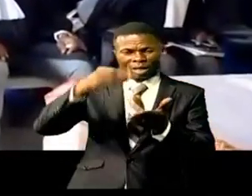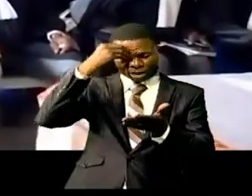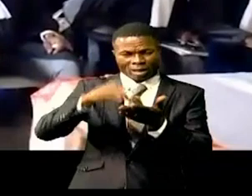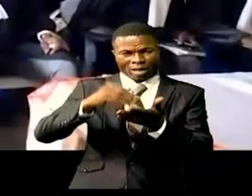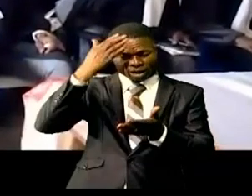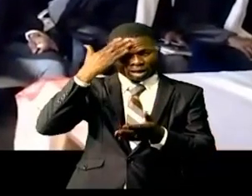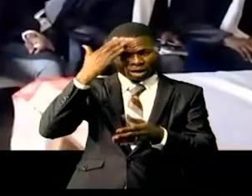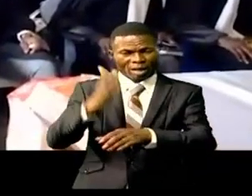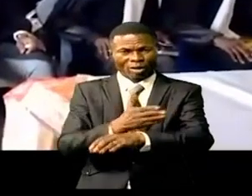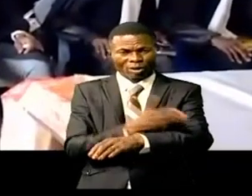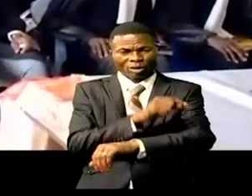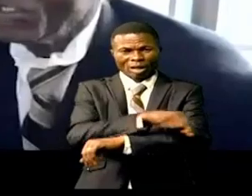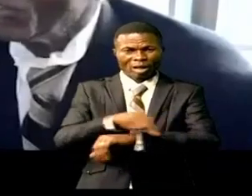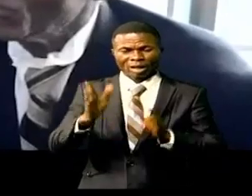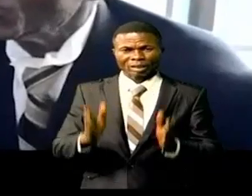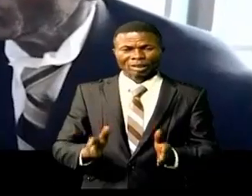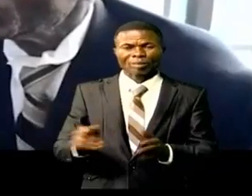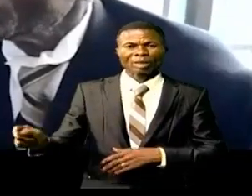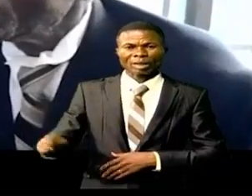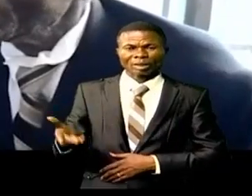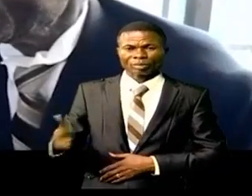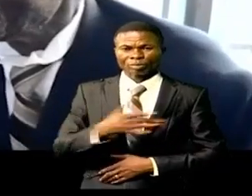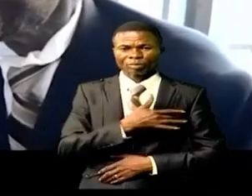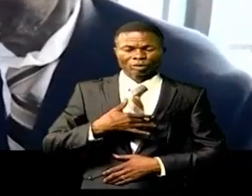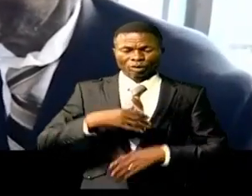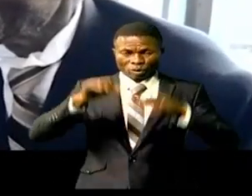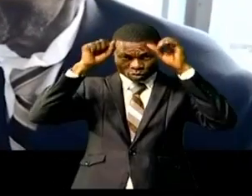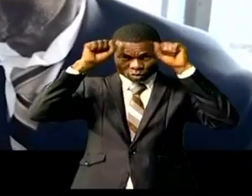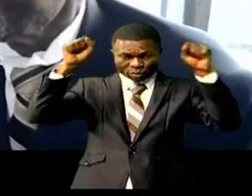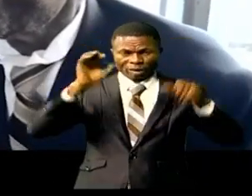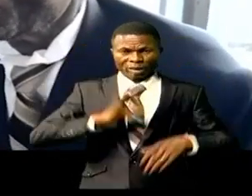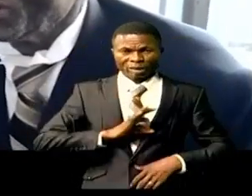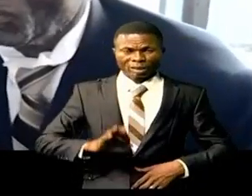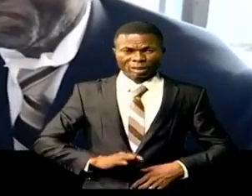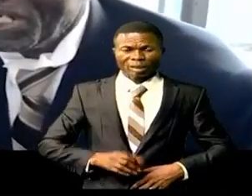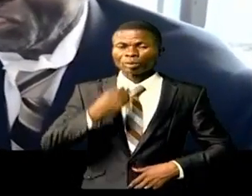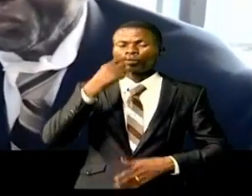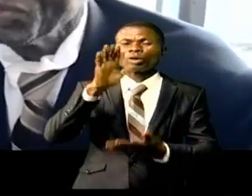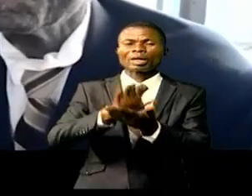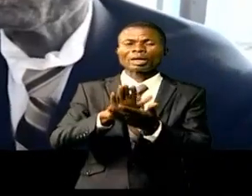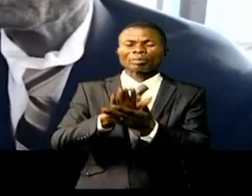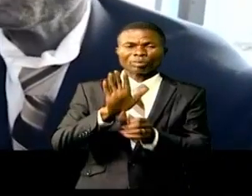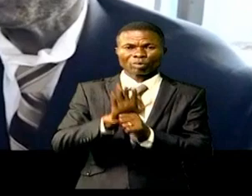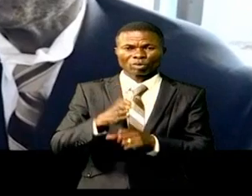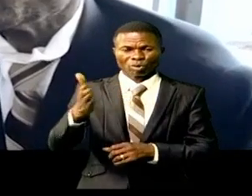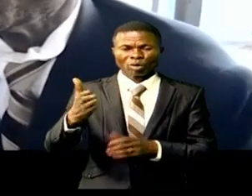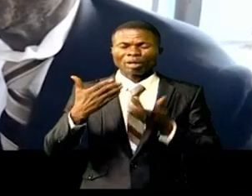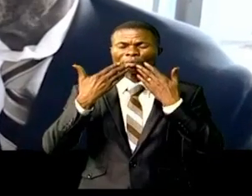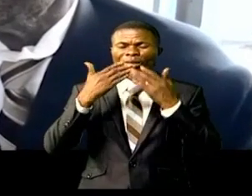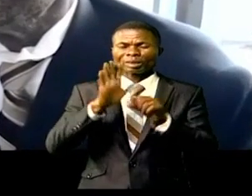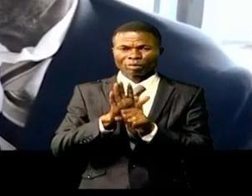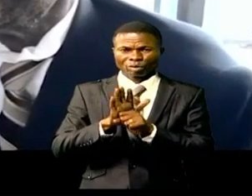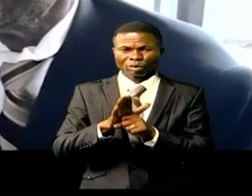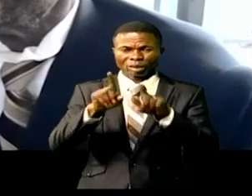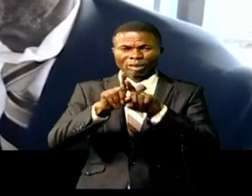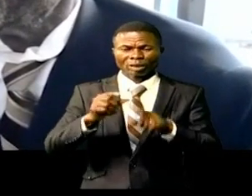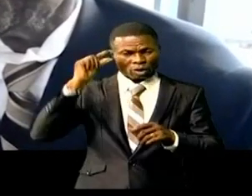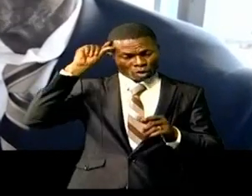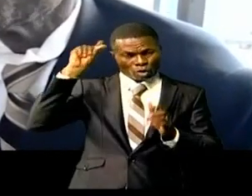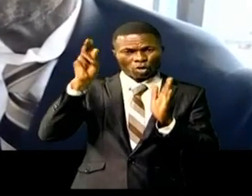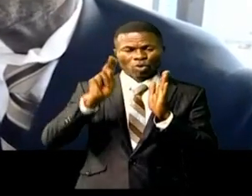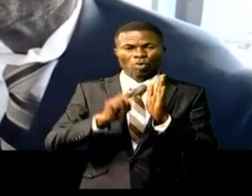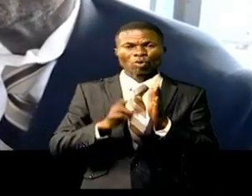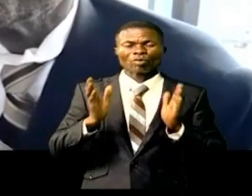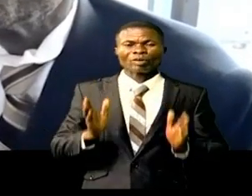avancer l'administrateur du territoire. Au nom du chef de l'État, à qui je rends l'hommage, et du gouverneur de